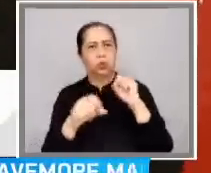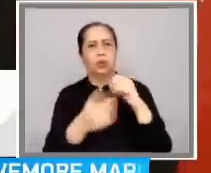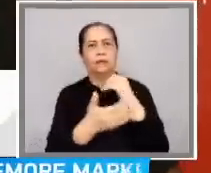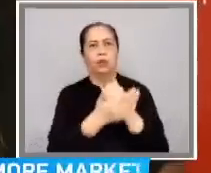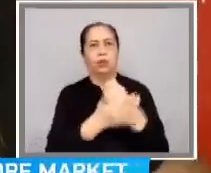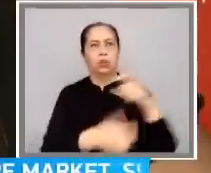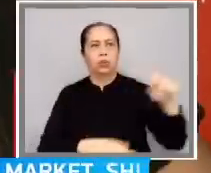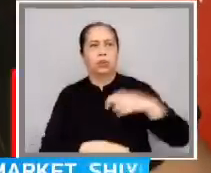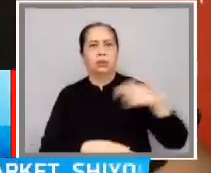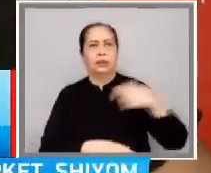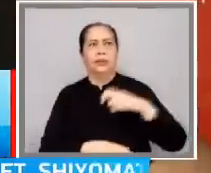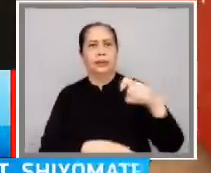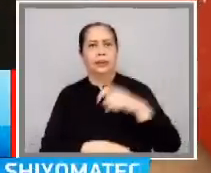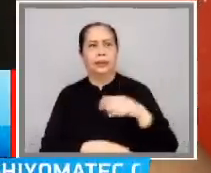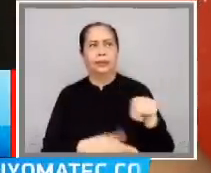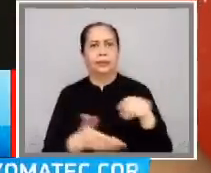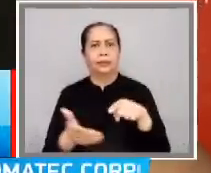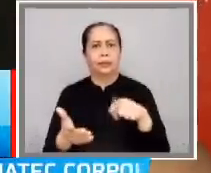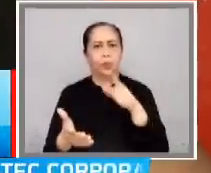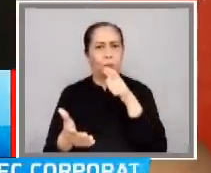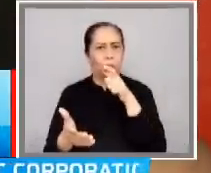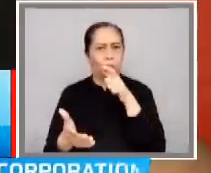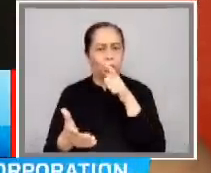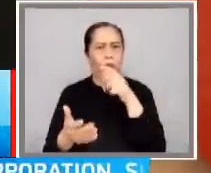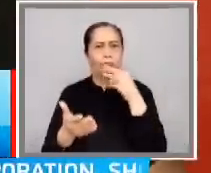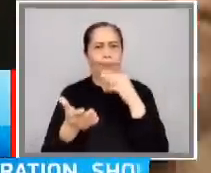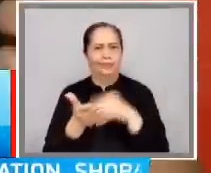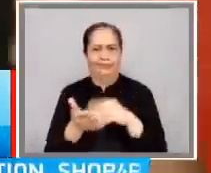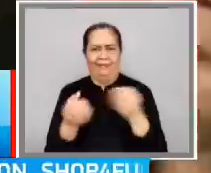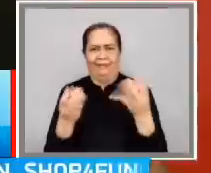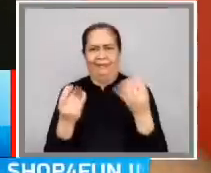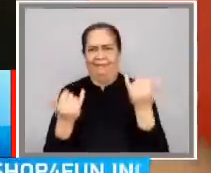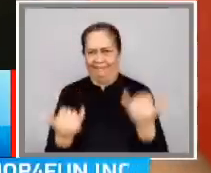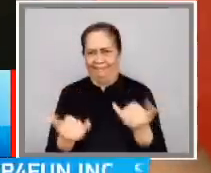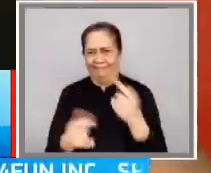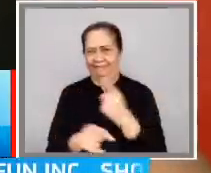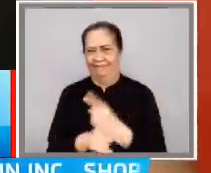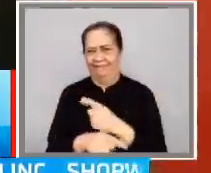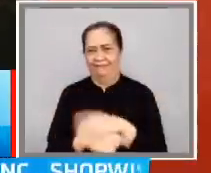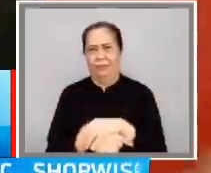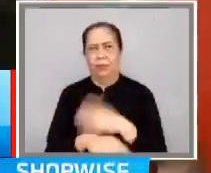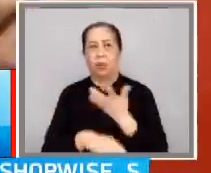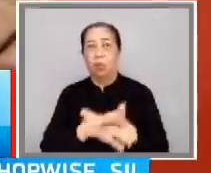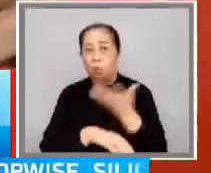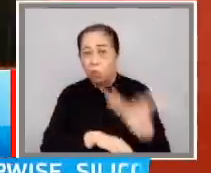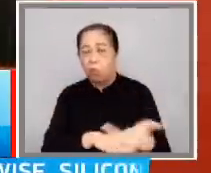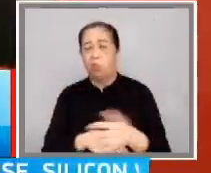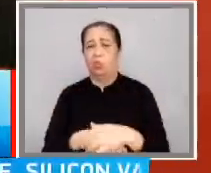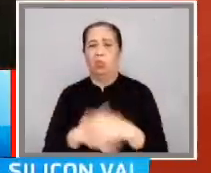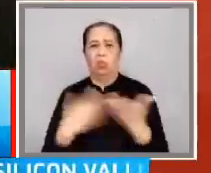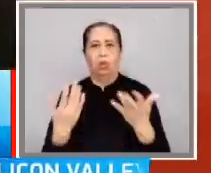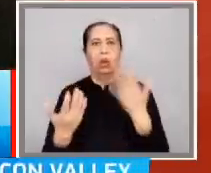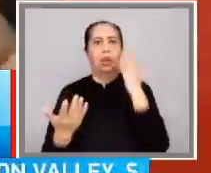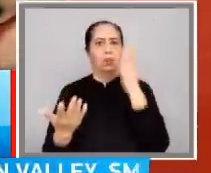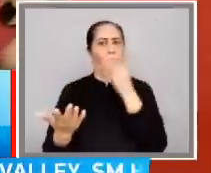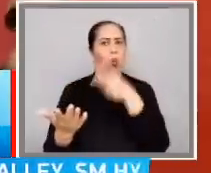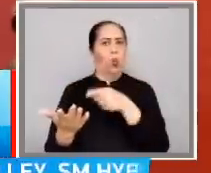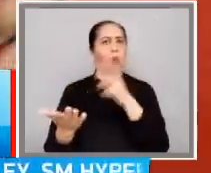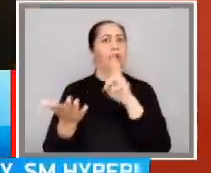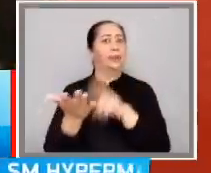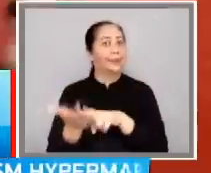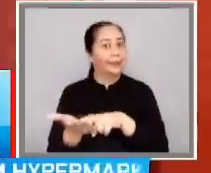na sa messenger na yon, di ba, yung manloko. Hindi, alam ko, kung nakaregister to,